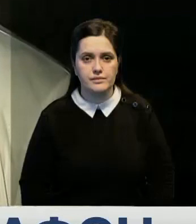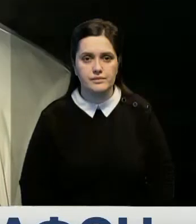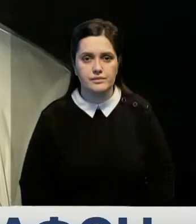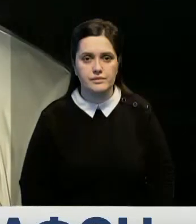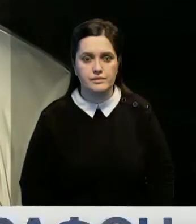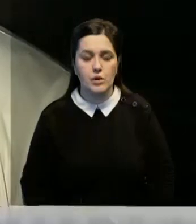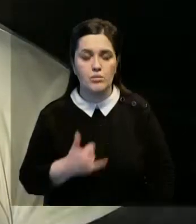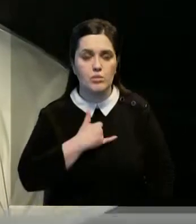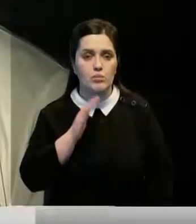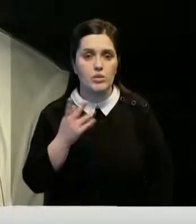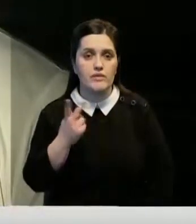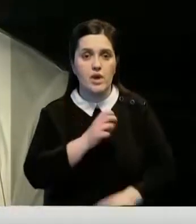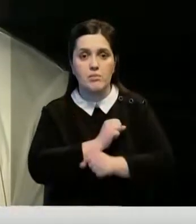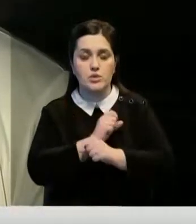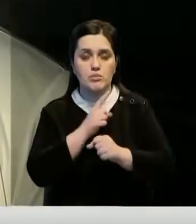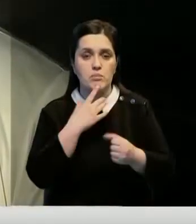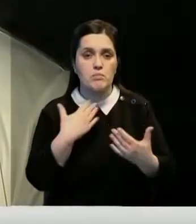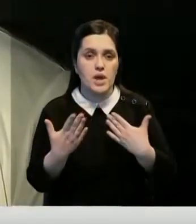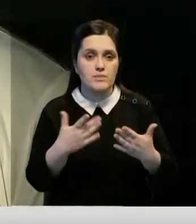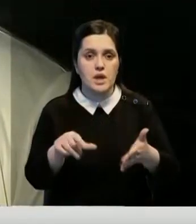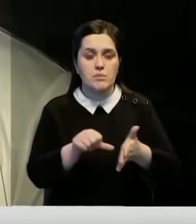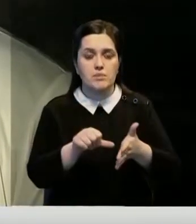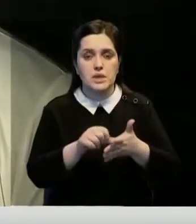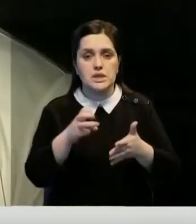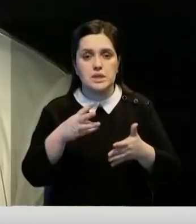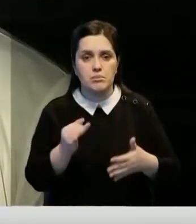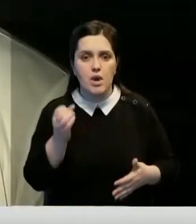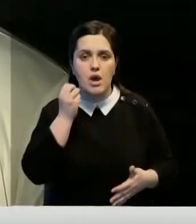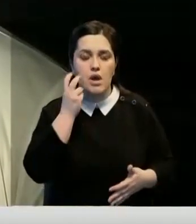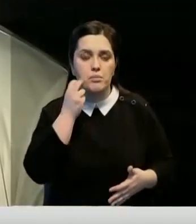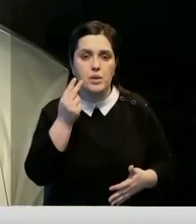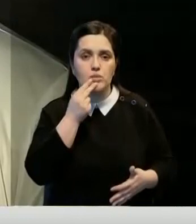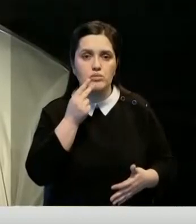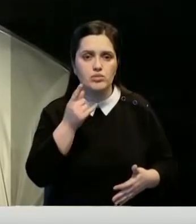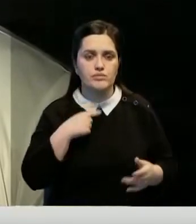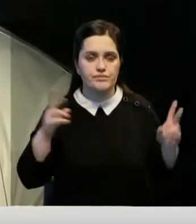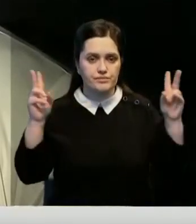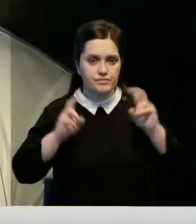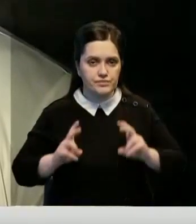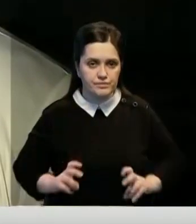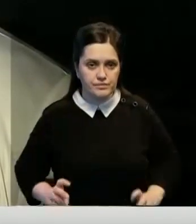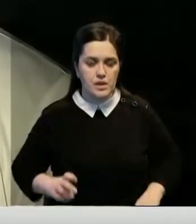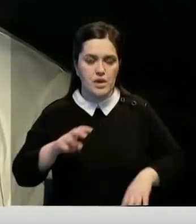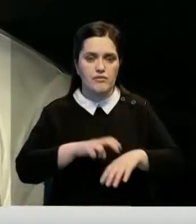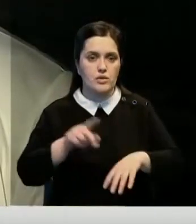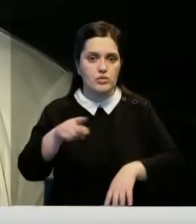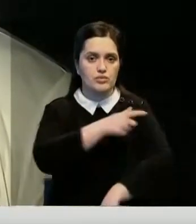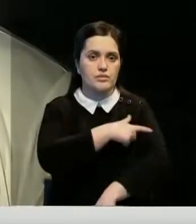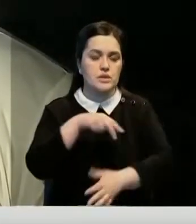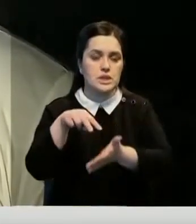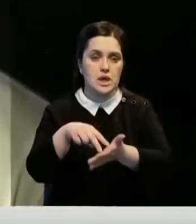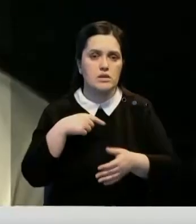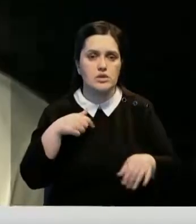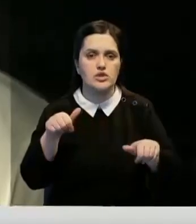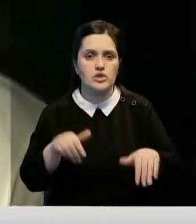У меня будет 2 перерыва, чтобы пообщаться с представителями СМИ, пообедать и для того, чтобы меня осмотрела бригада врачей, которые здесь дежурят. Принял